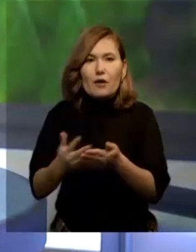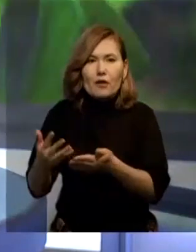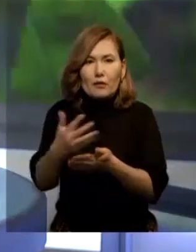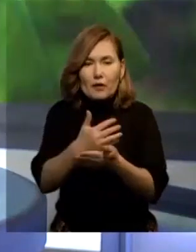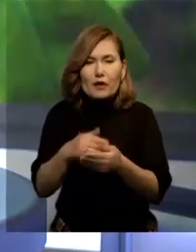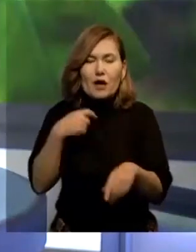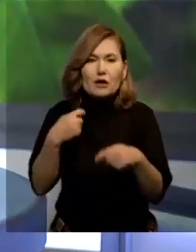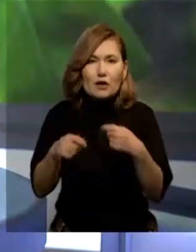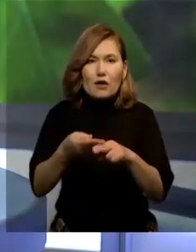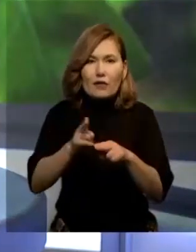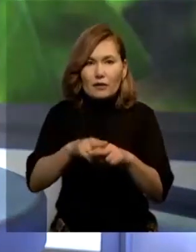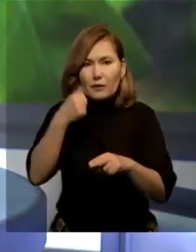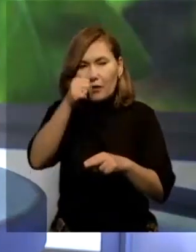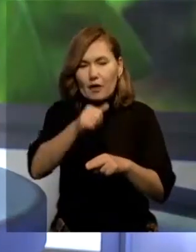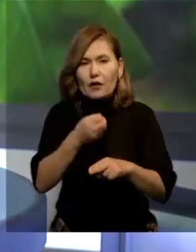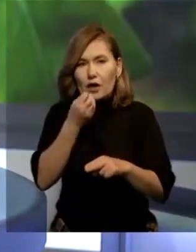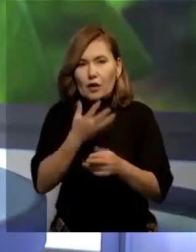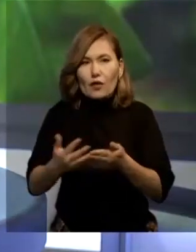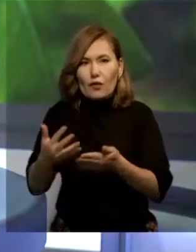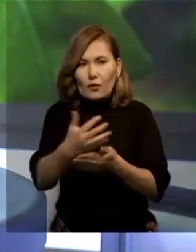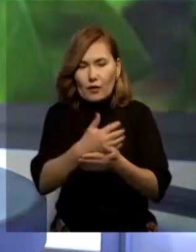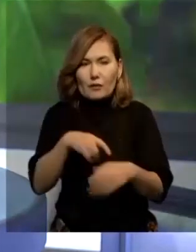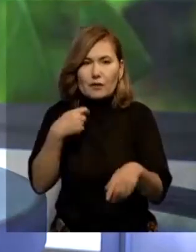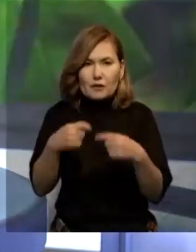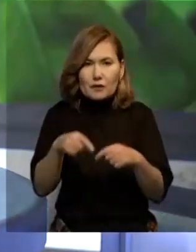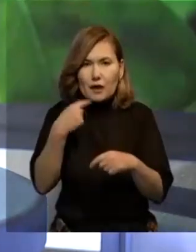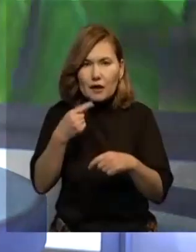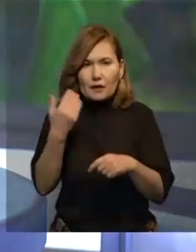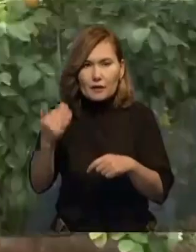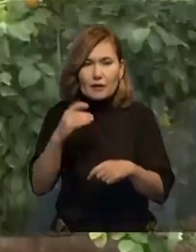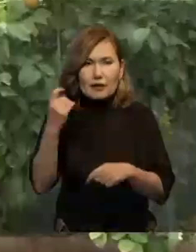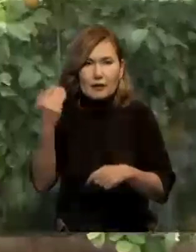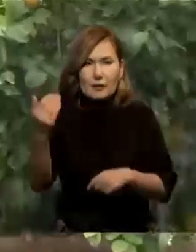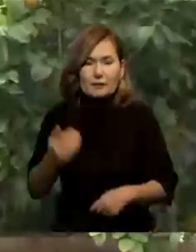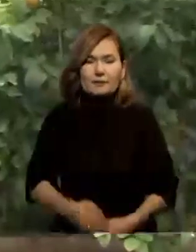жерсіндіріпті. Тіпті биыл лимоннан мол өнім жинап жатқандарын айтады.